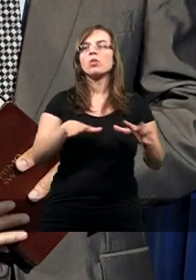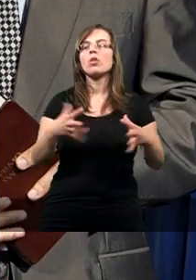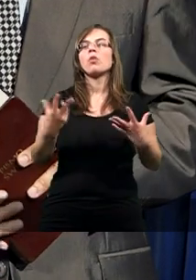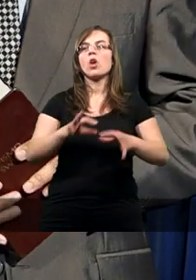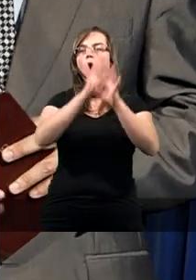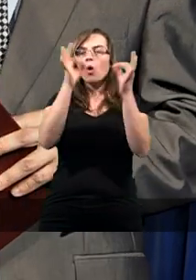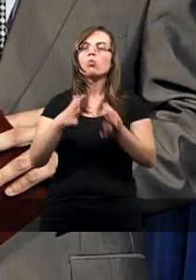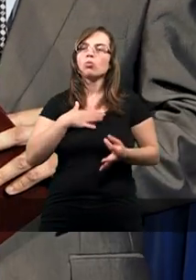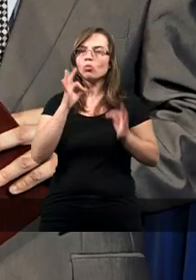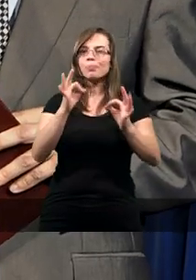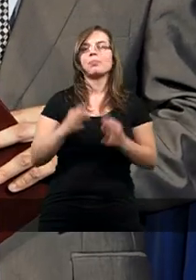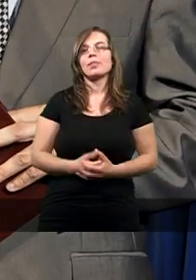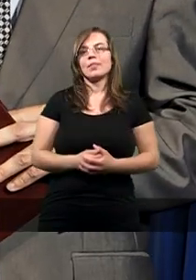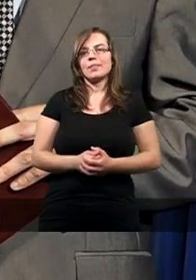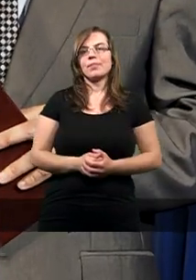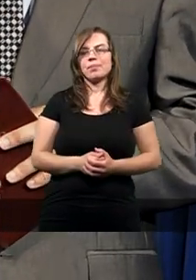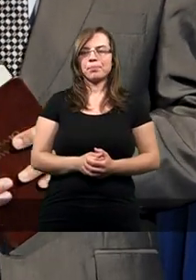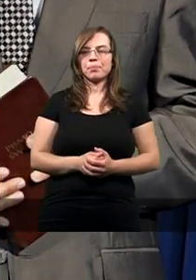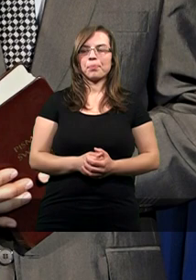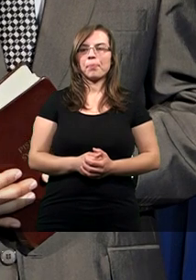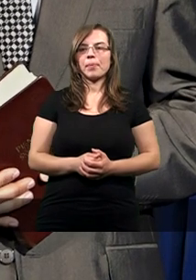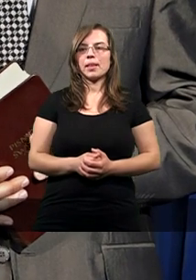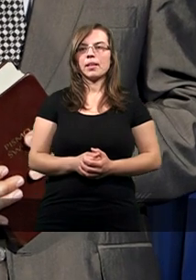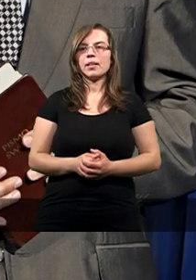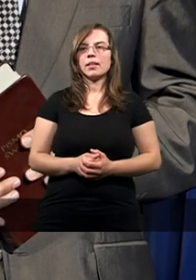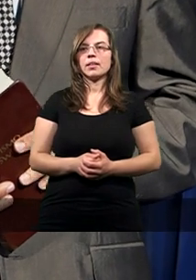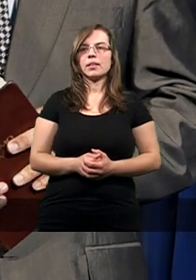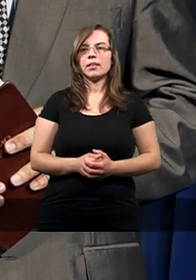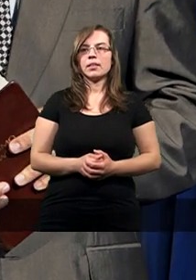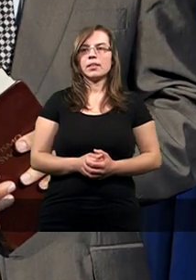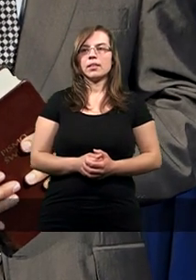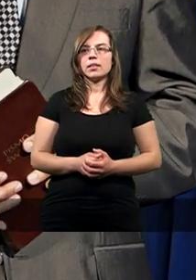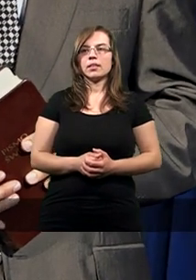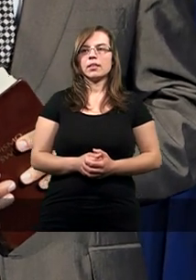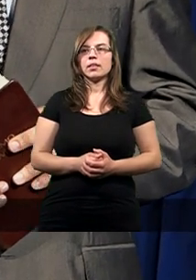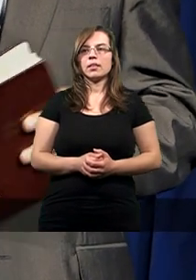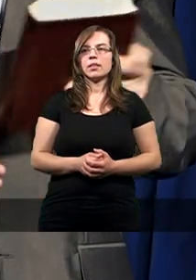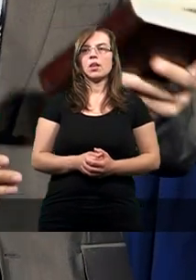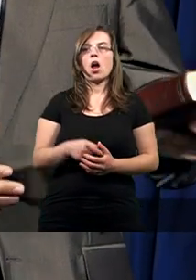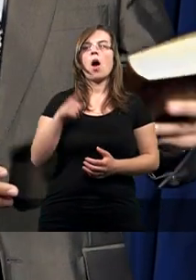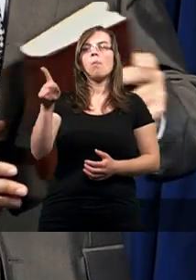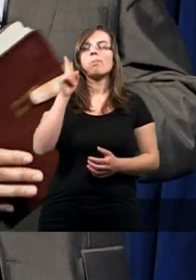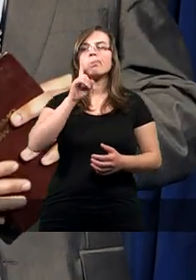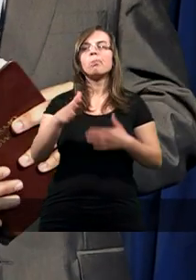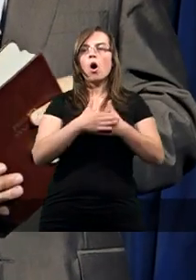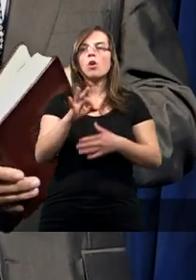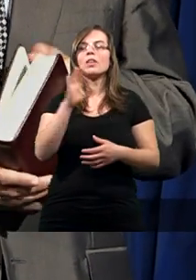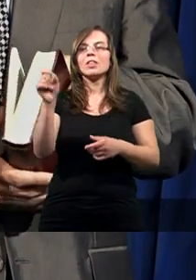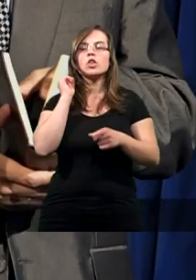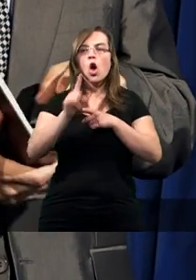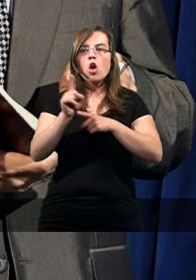ślub podwójnie. And her sister's husband name is Bob and my name is Bob.